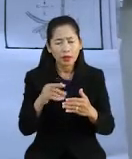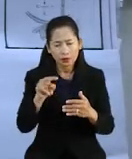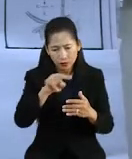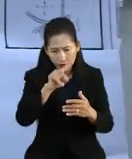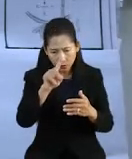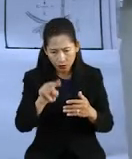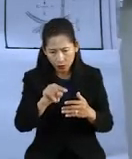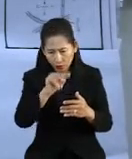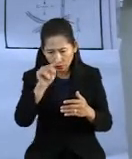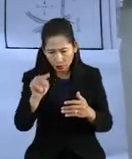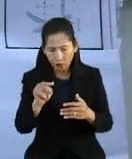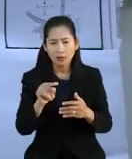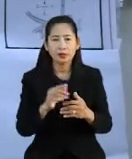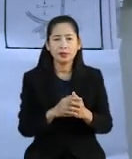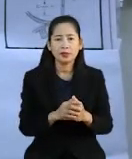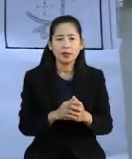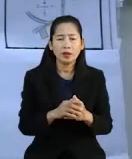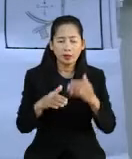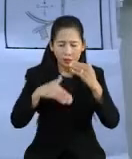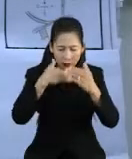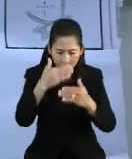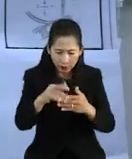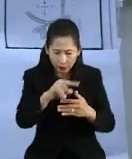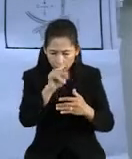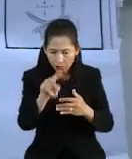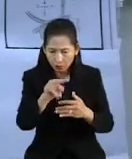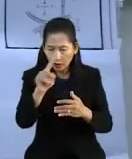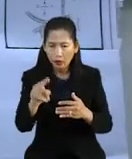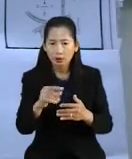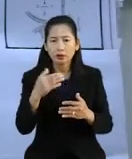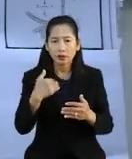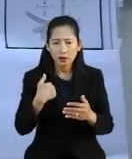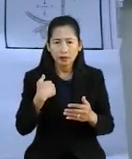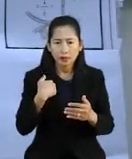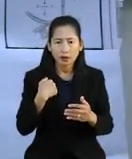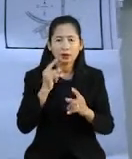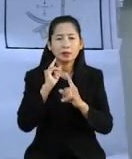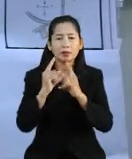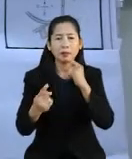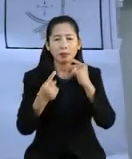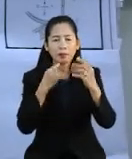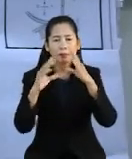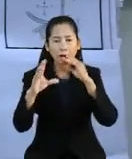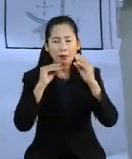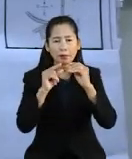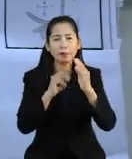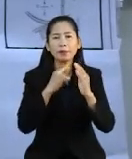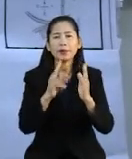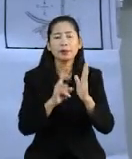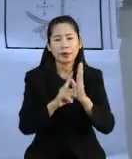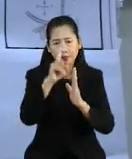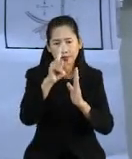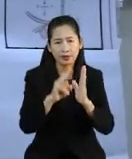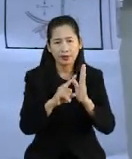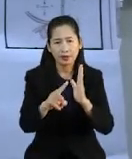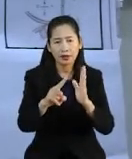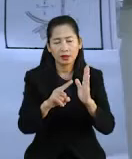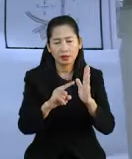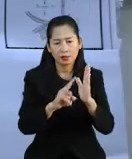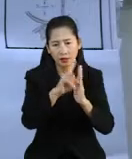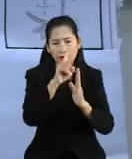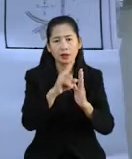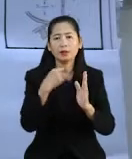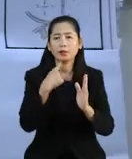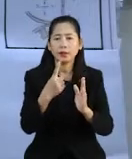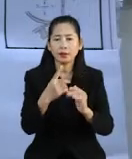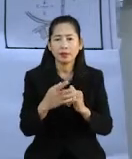con thở thua ca xạ xưa mẹ nè bần to bì miền ca xạ xưa trời thì miền ấy con ca chói to nâng ca prap tự đào bà con xua một tí tức cứ cái